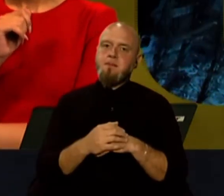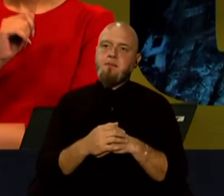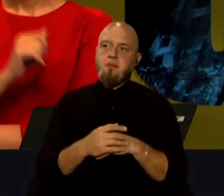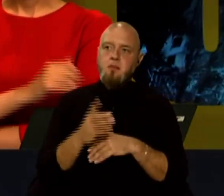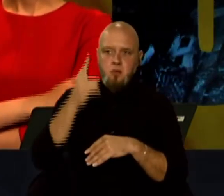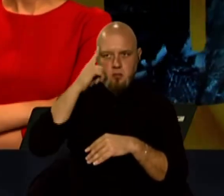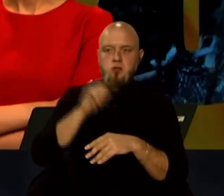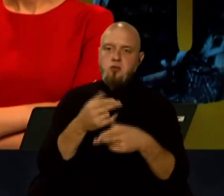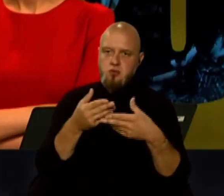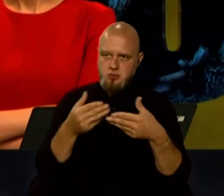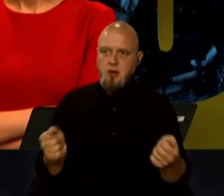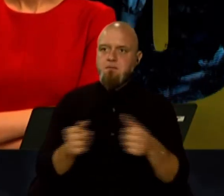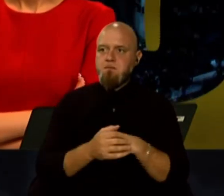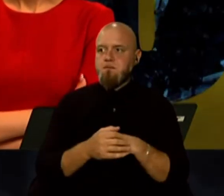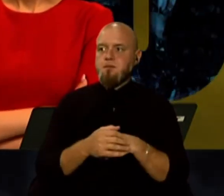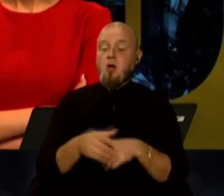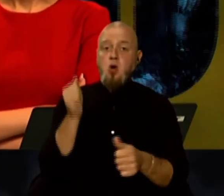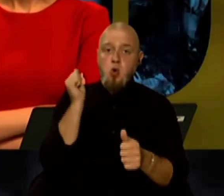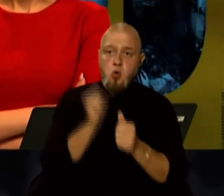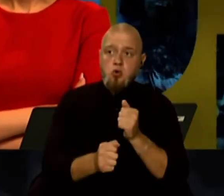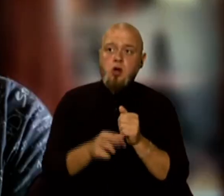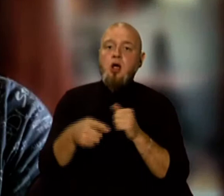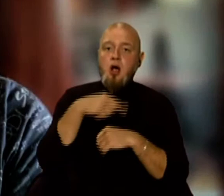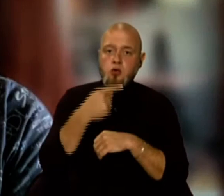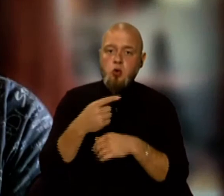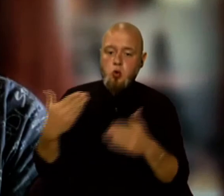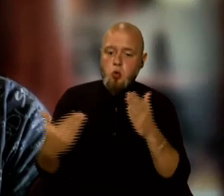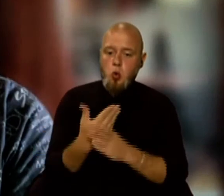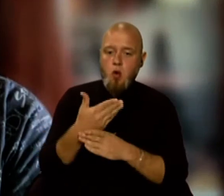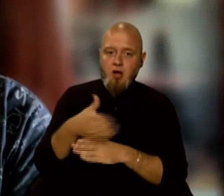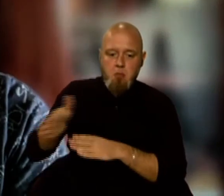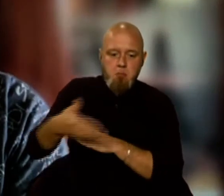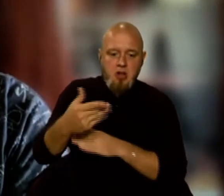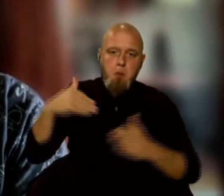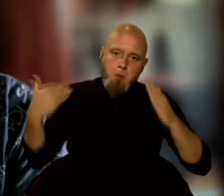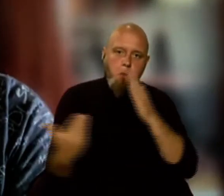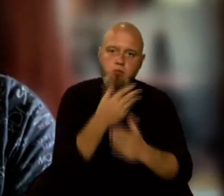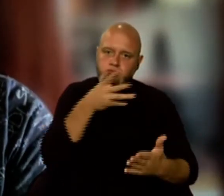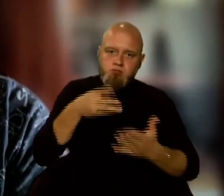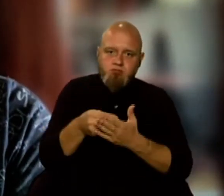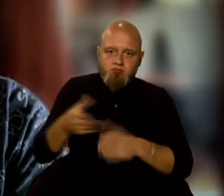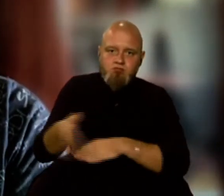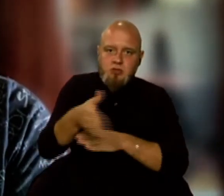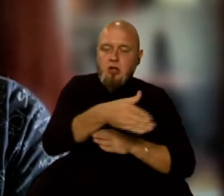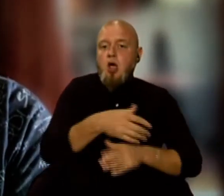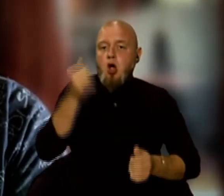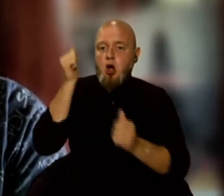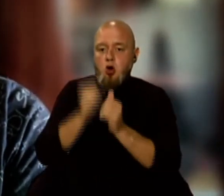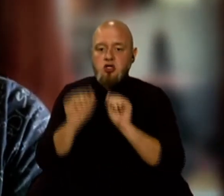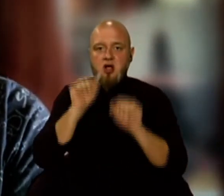Ну, думаю, що да. Кожна, як кажуть, нова мітла по-новому мете. Тому кожен